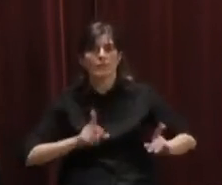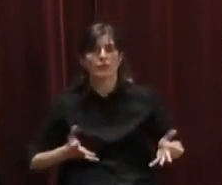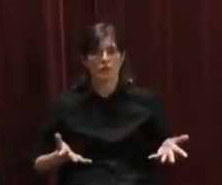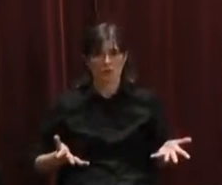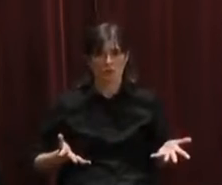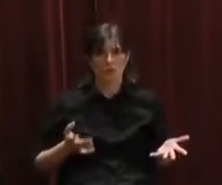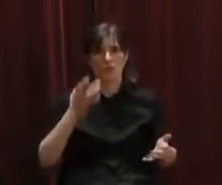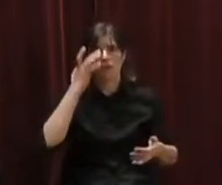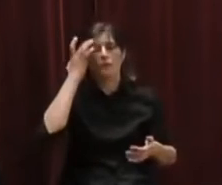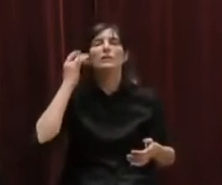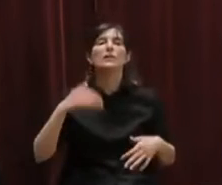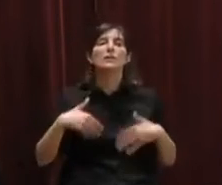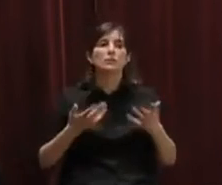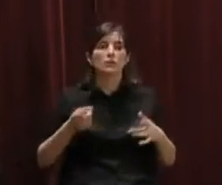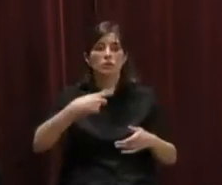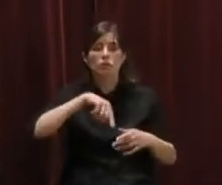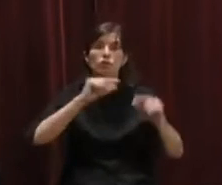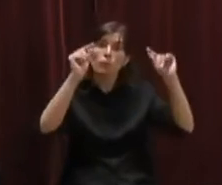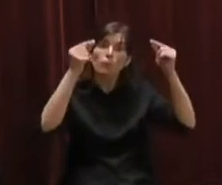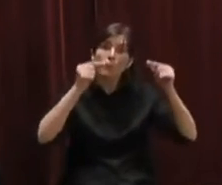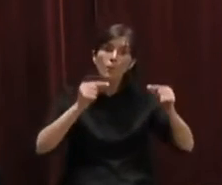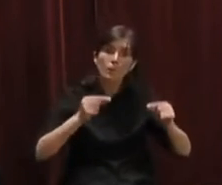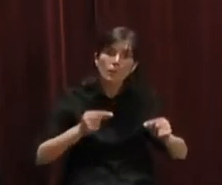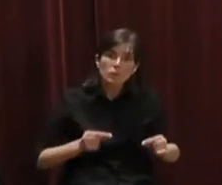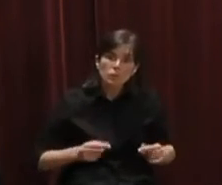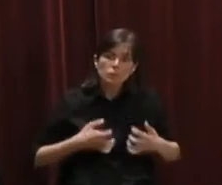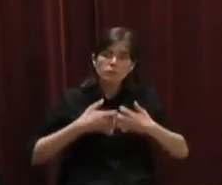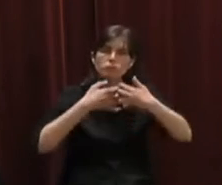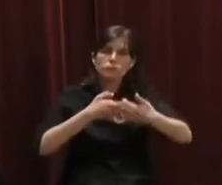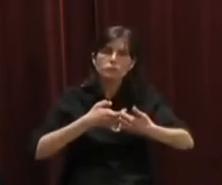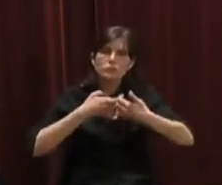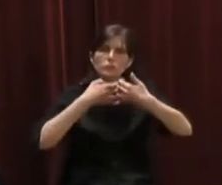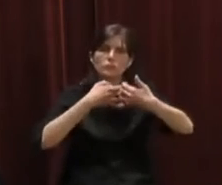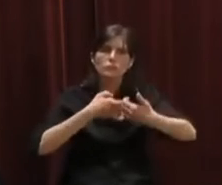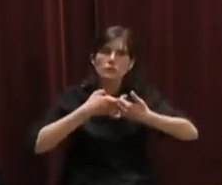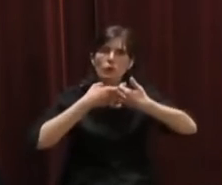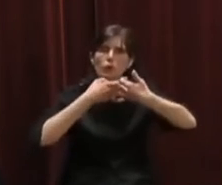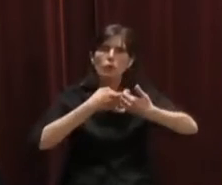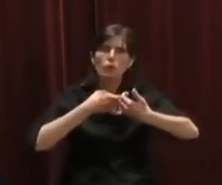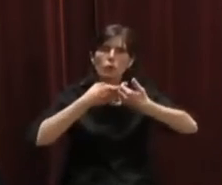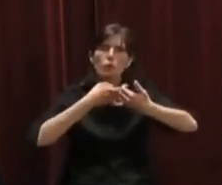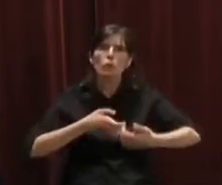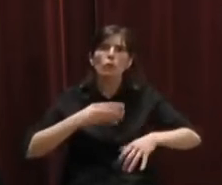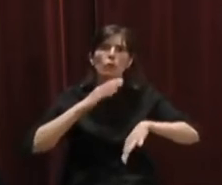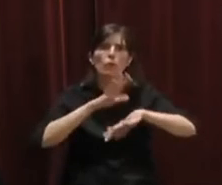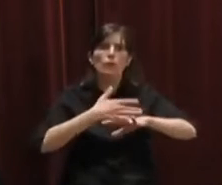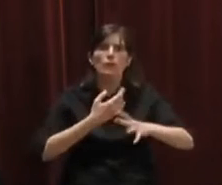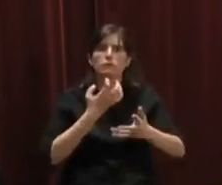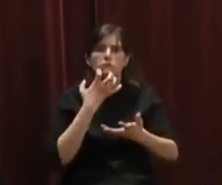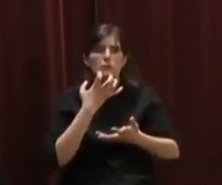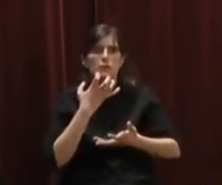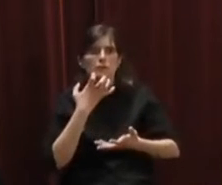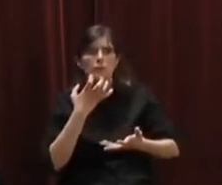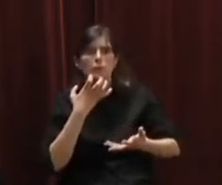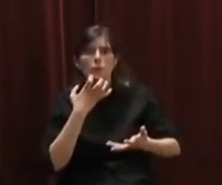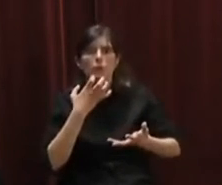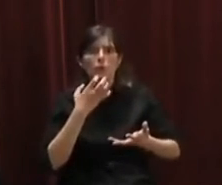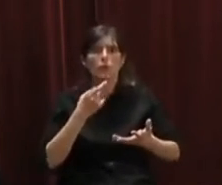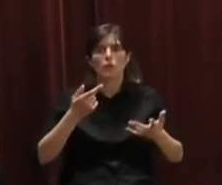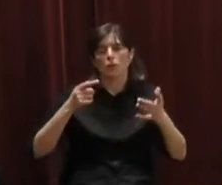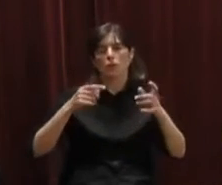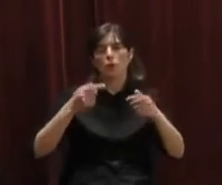pressupost per tal que augmentés aquest nombre. Creiem que fa falta més control per les places il·legals. Per una altra banda, tenim